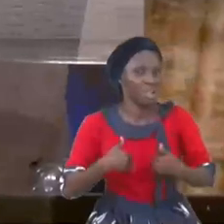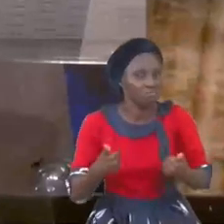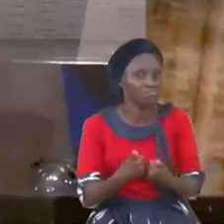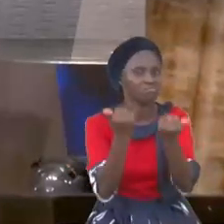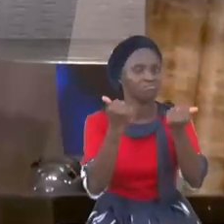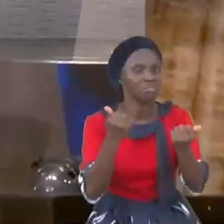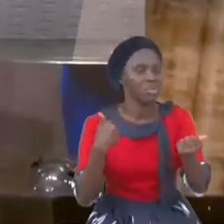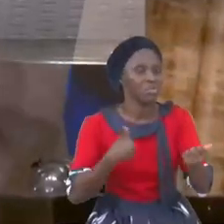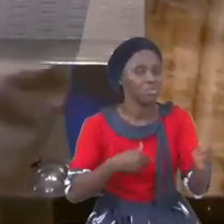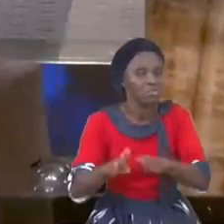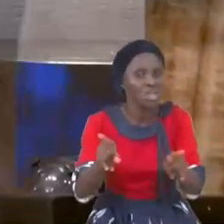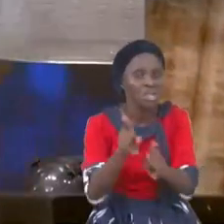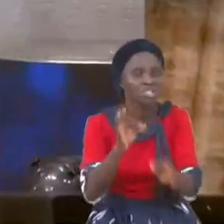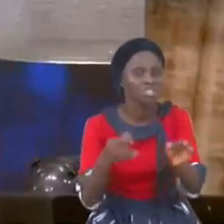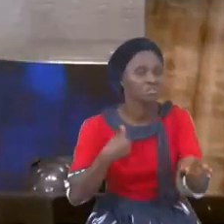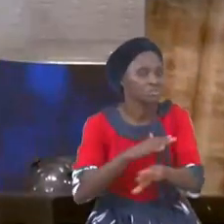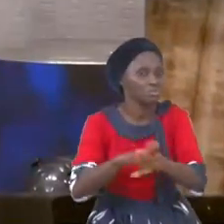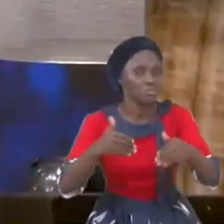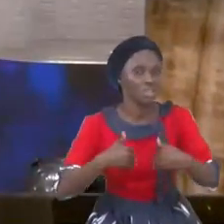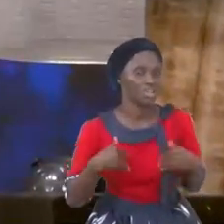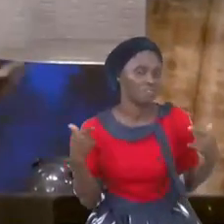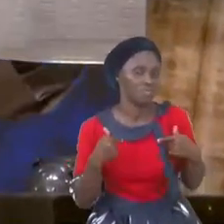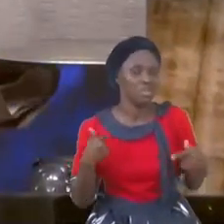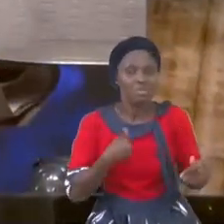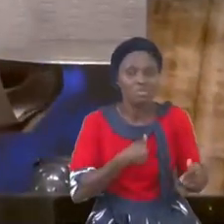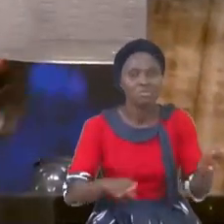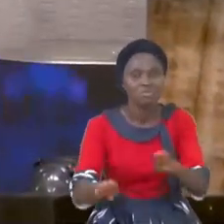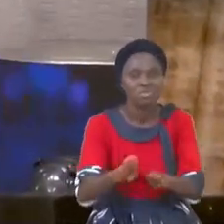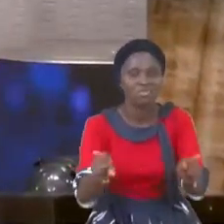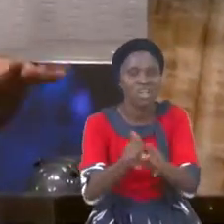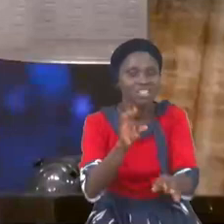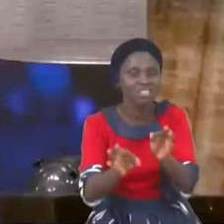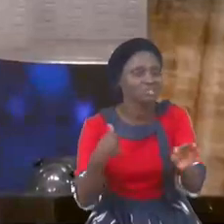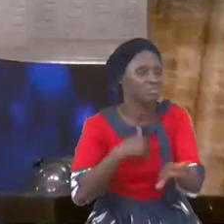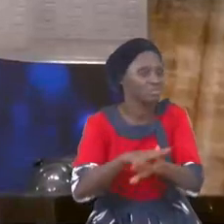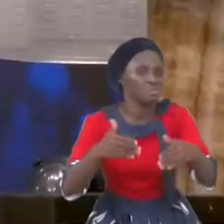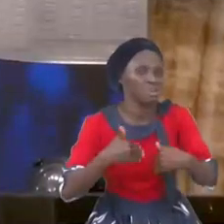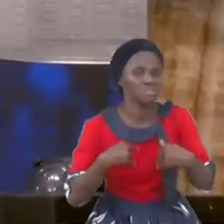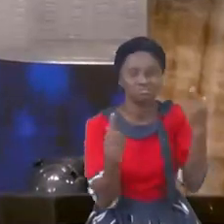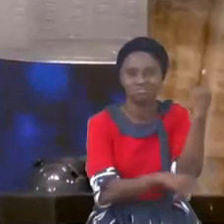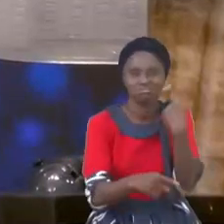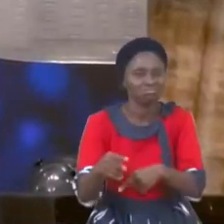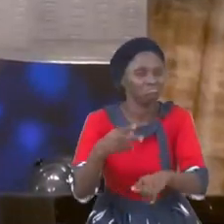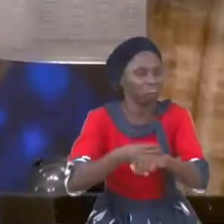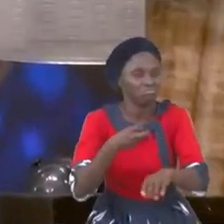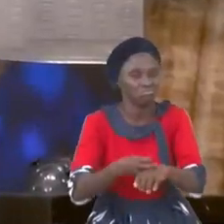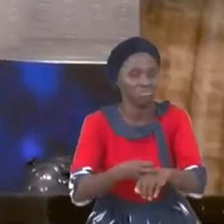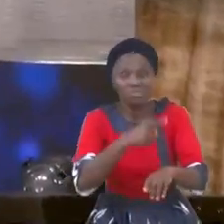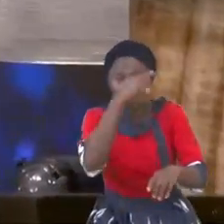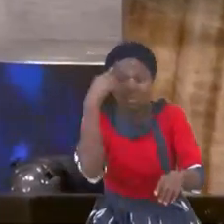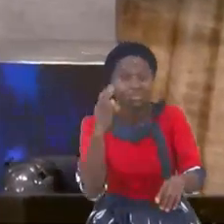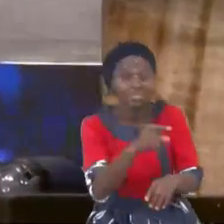comme s'il n'y avait pas de douleur, comme s'il n'y avait pas de défi, comme s'il n'y avait pas d'affliction. On fait tout cela à cause de